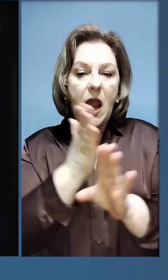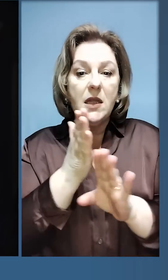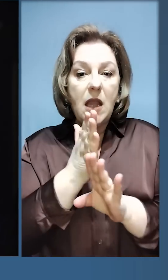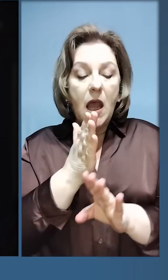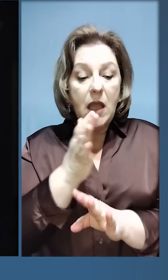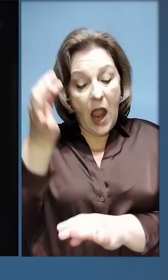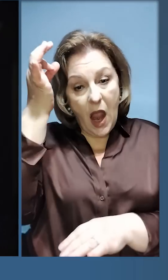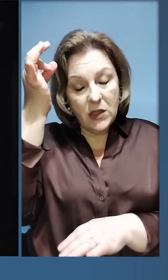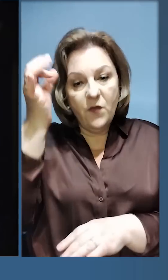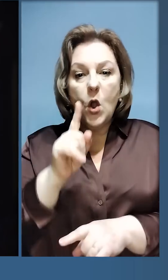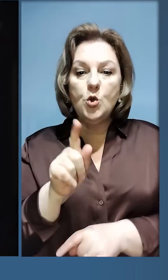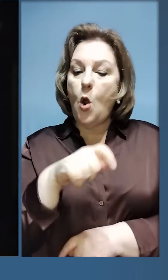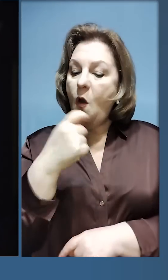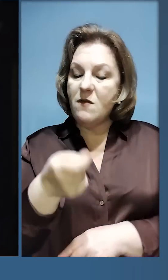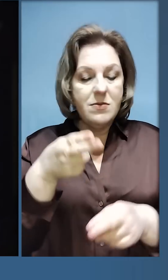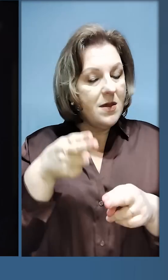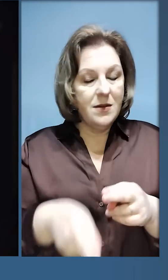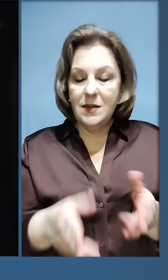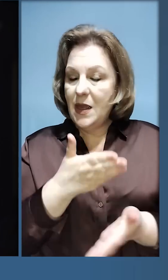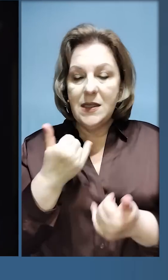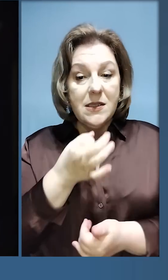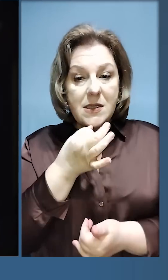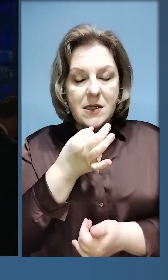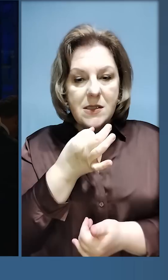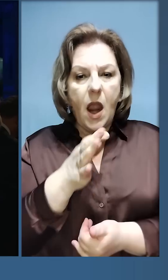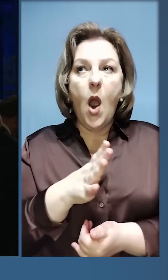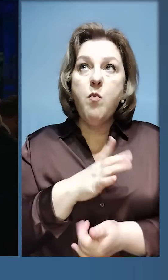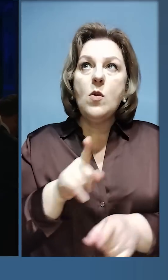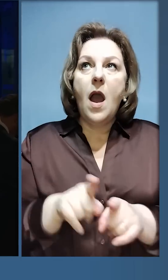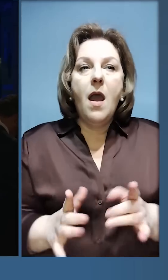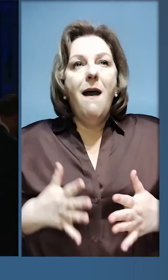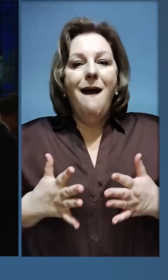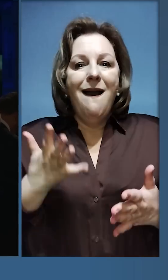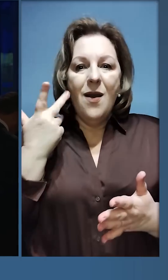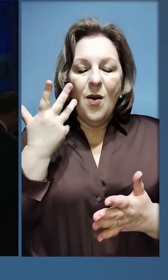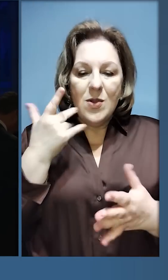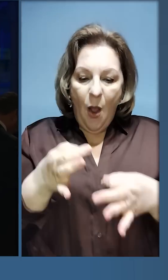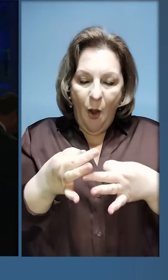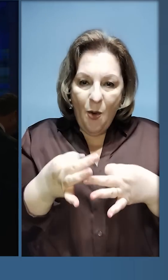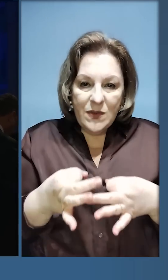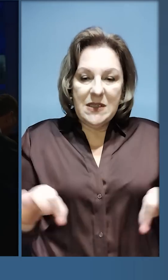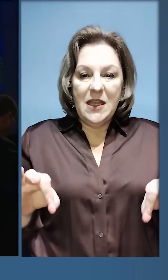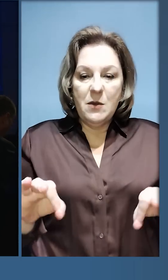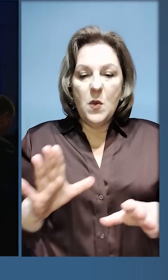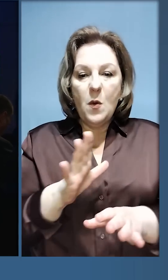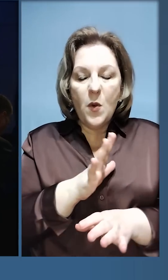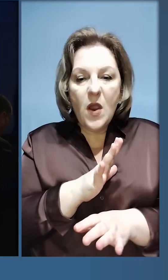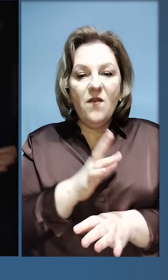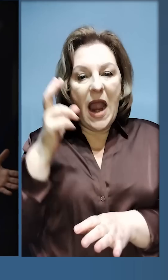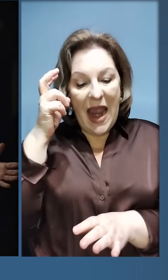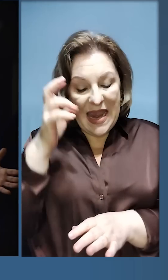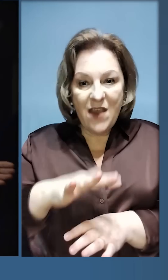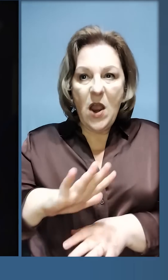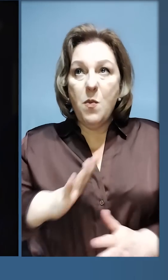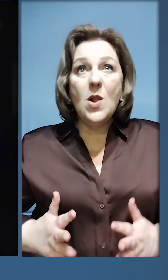сирена – нагадування, що війна не закінчилась. Була така ейфорія спочатку, коли деокупованим був